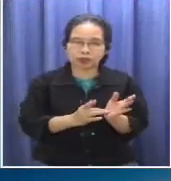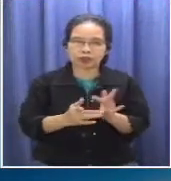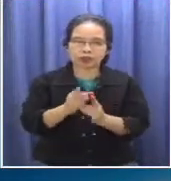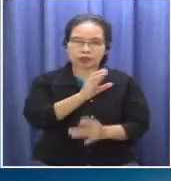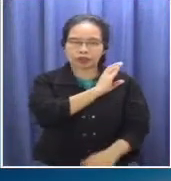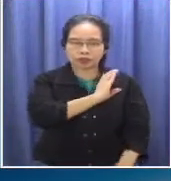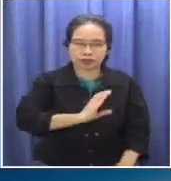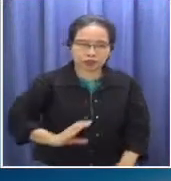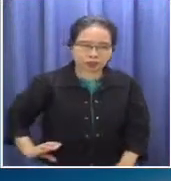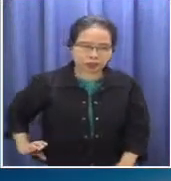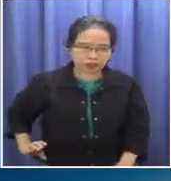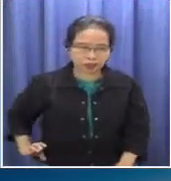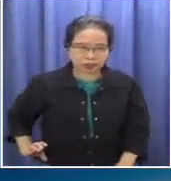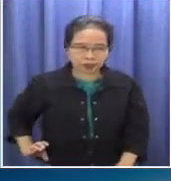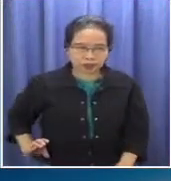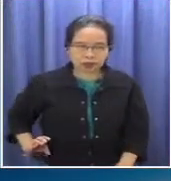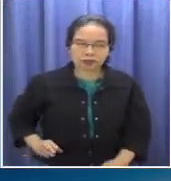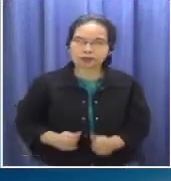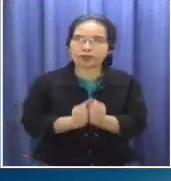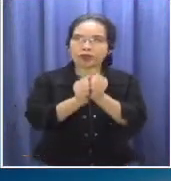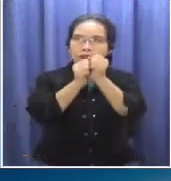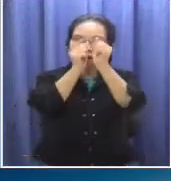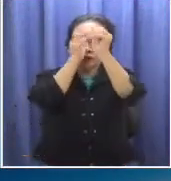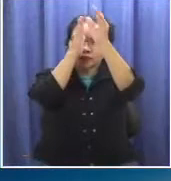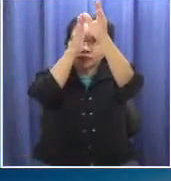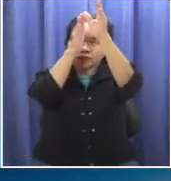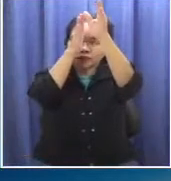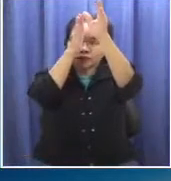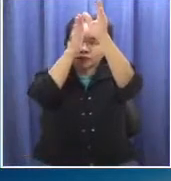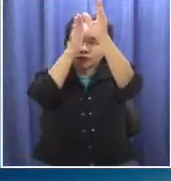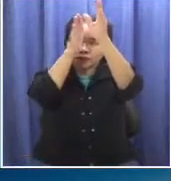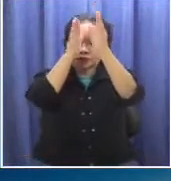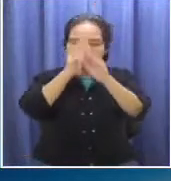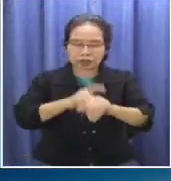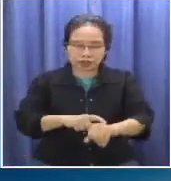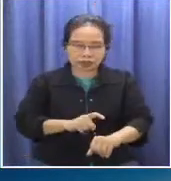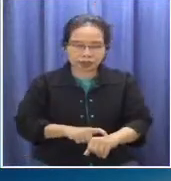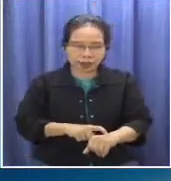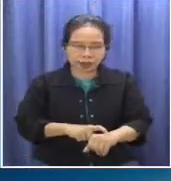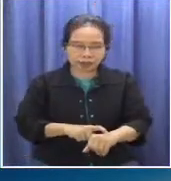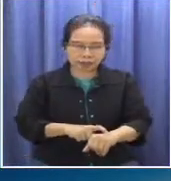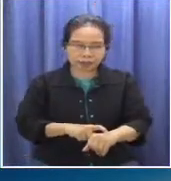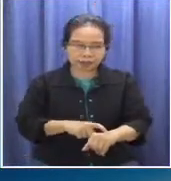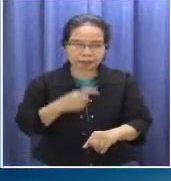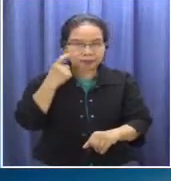Jesucristo. Ama, sa oras na ito,